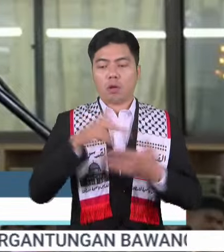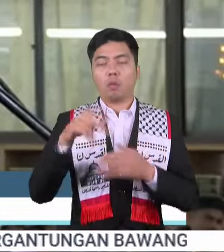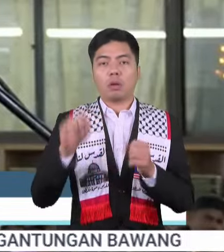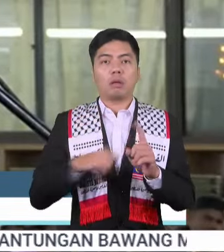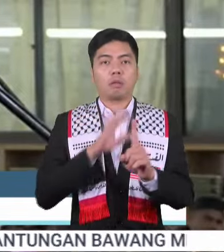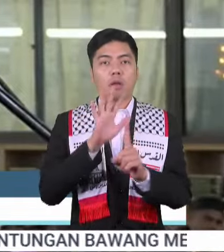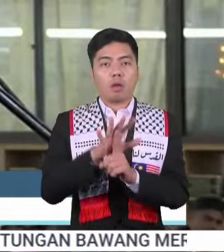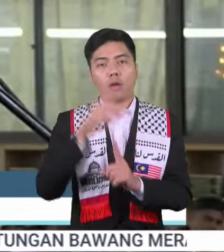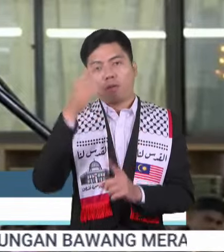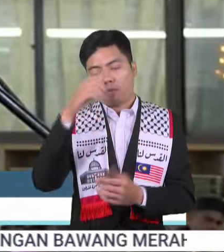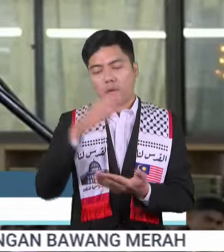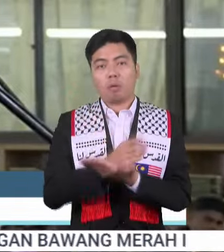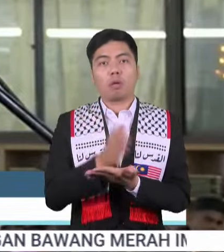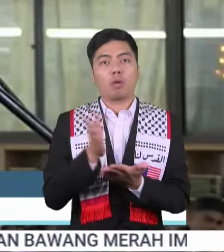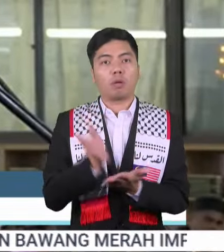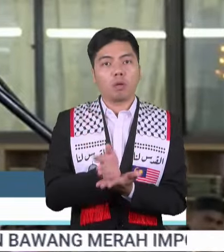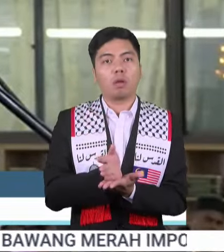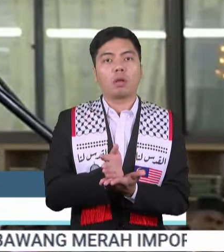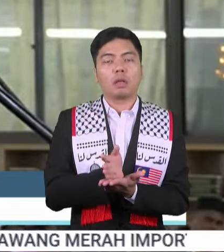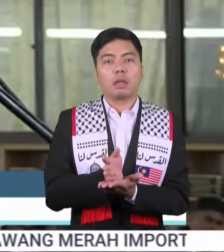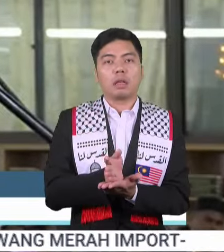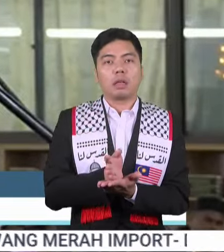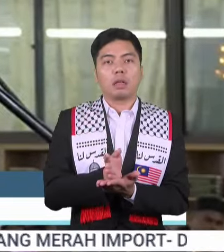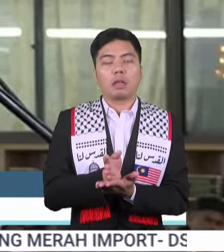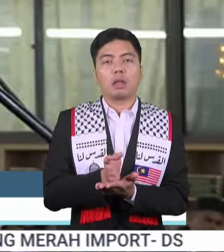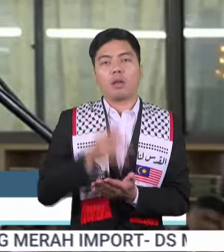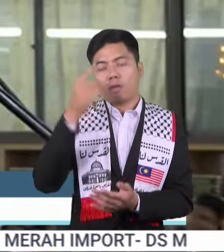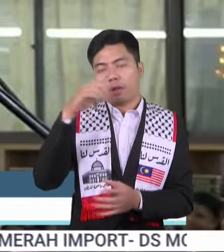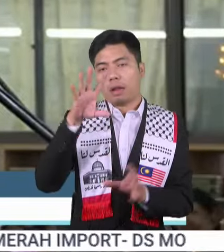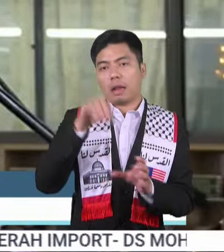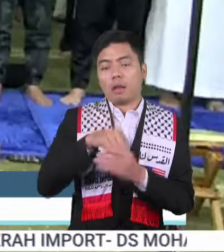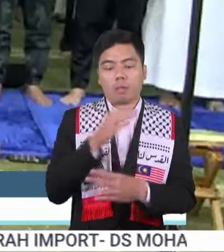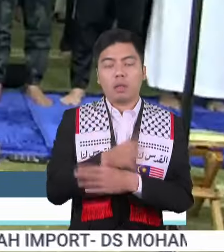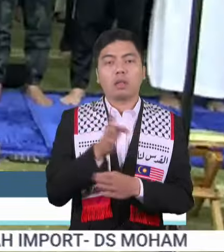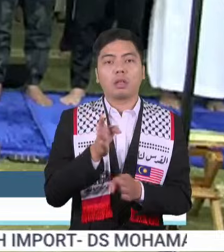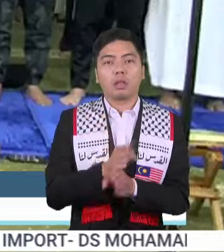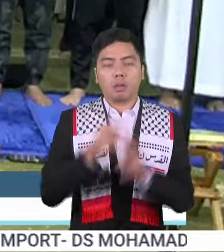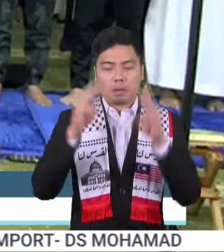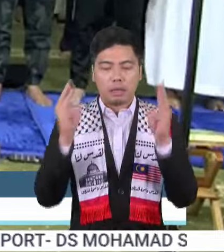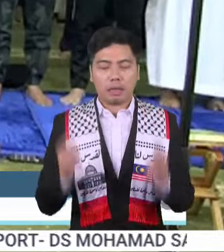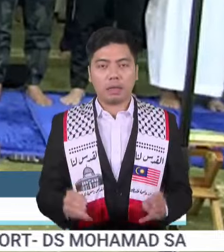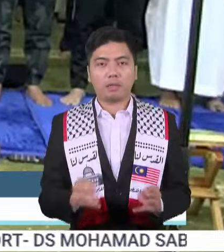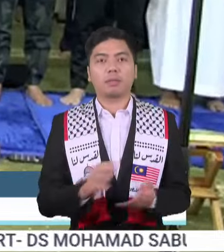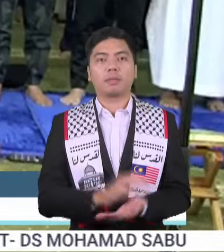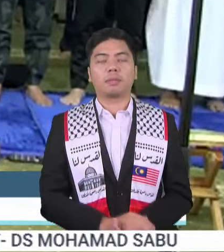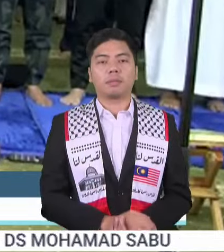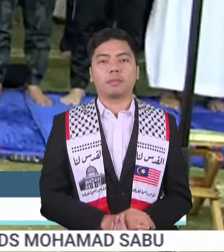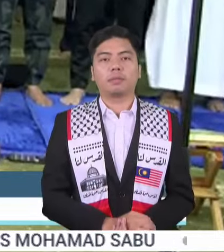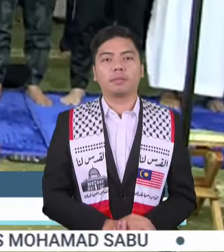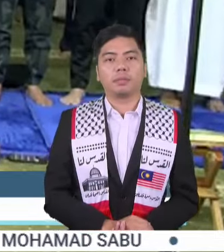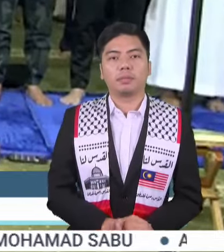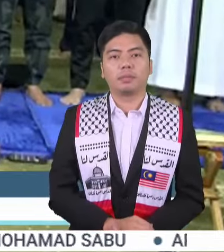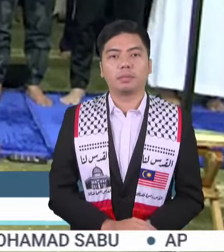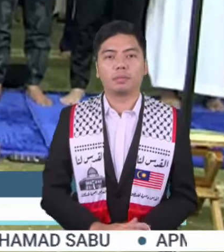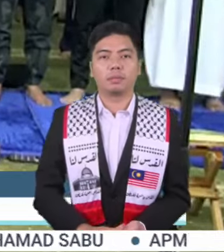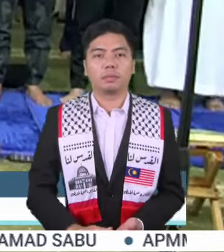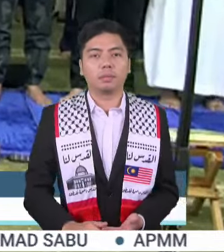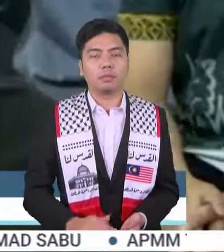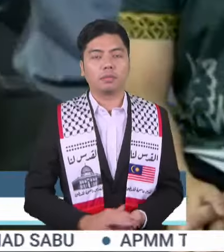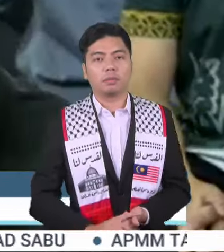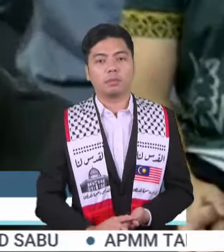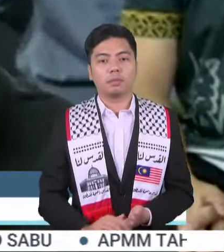positif kepada pembentukan ummah khususnya dalam kalangan pasukan dan masyarakat amnya.